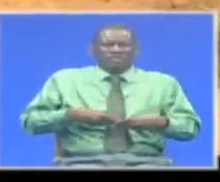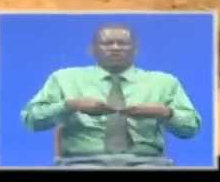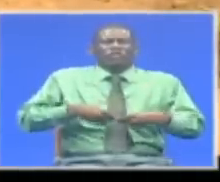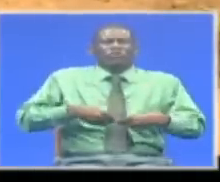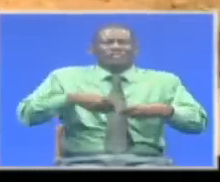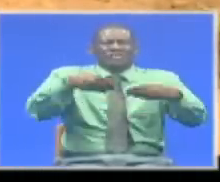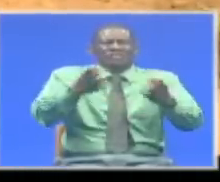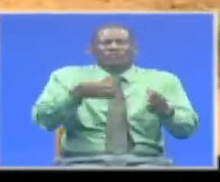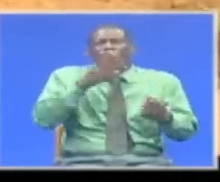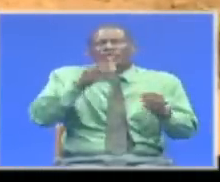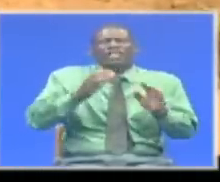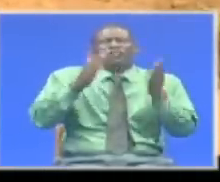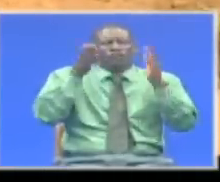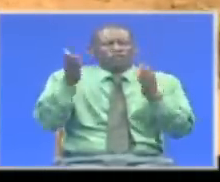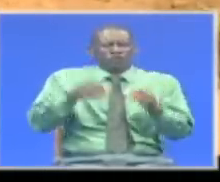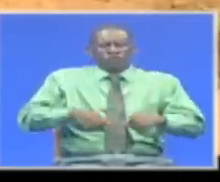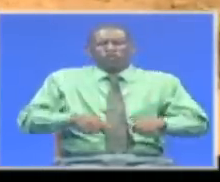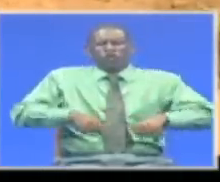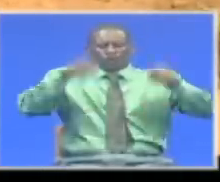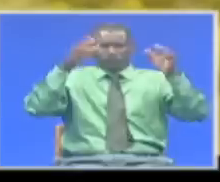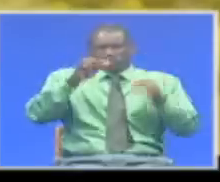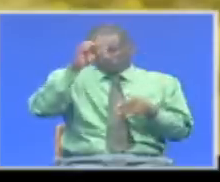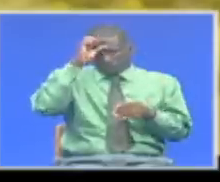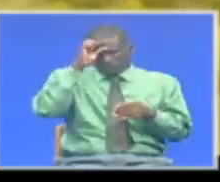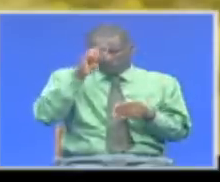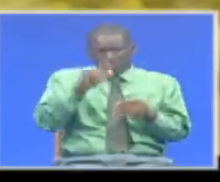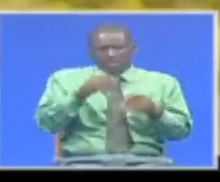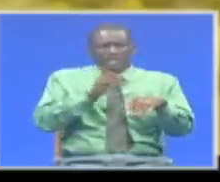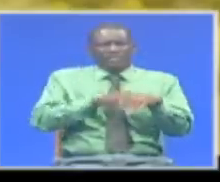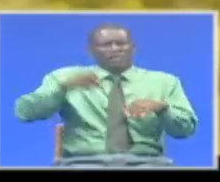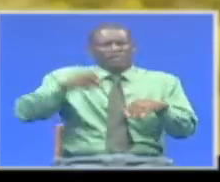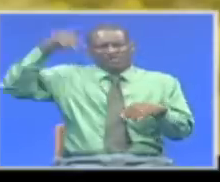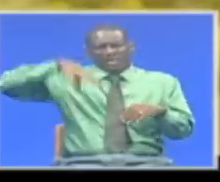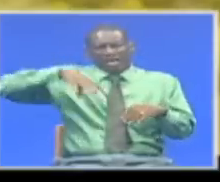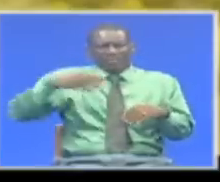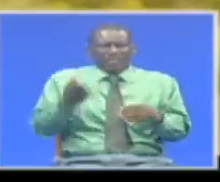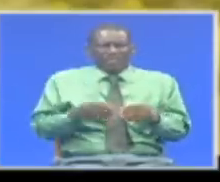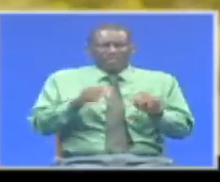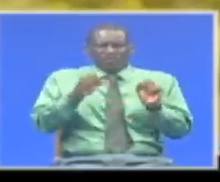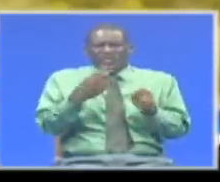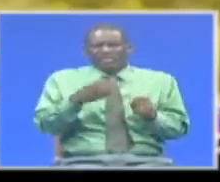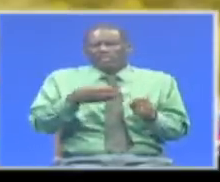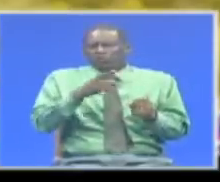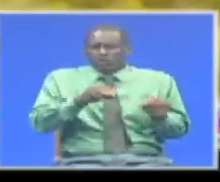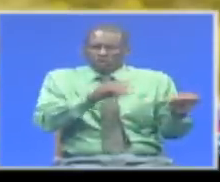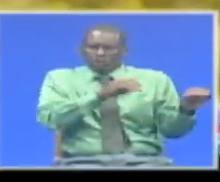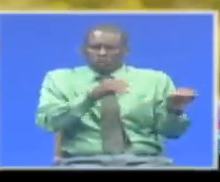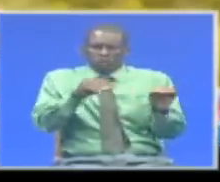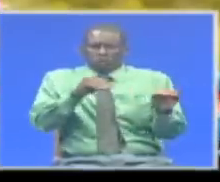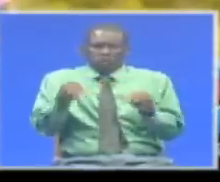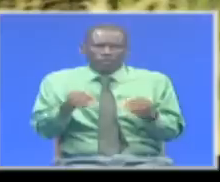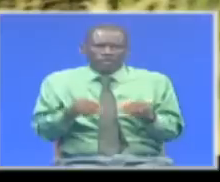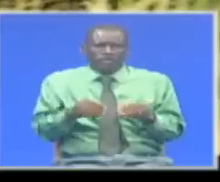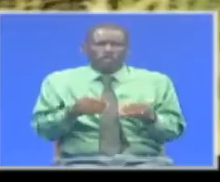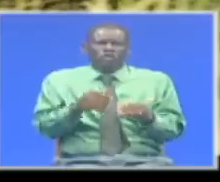forest kwa maafisa wa serikali wa Kiptunga. Wakati ya kiangazi inapokuja, naona maji inasonga mpaka labda